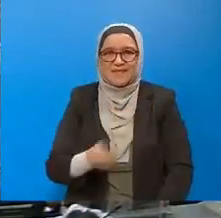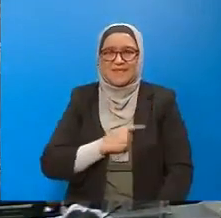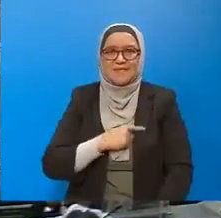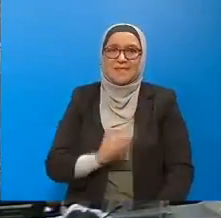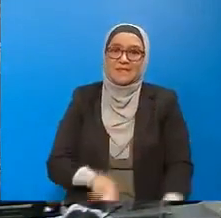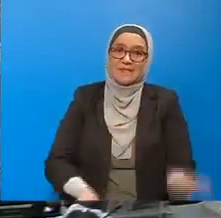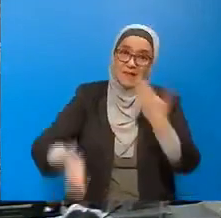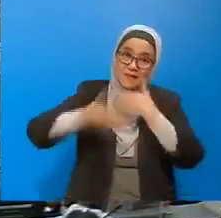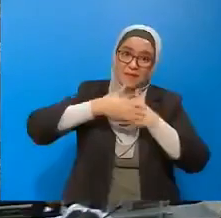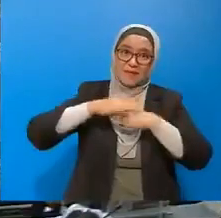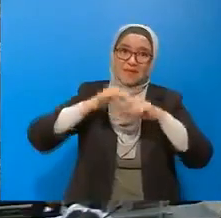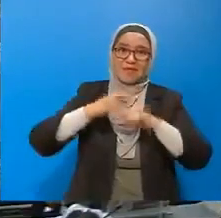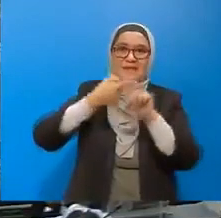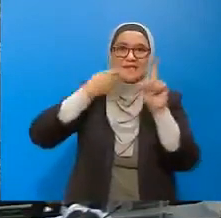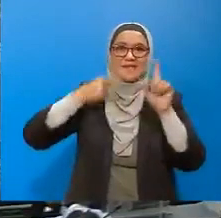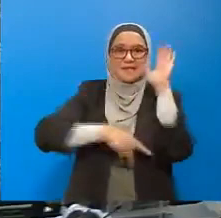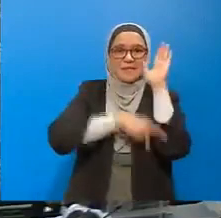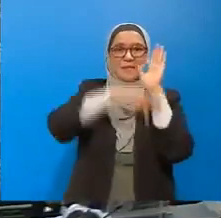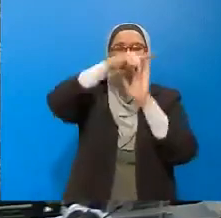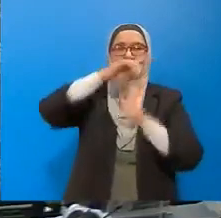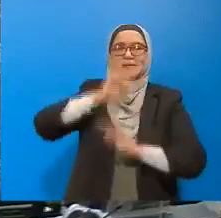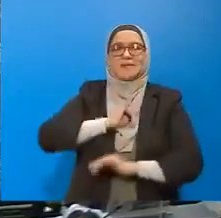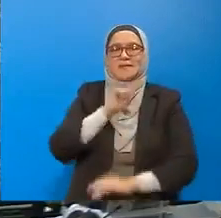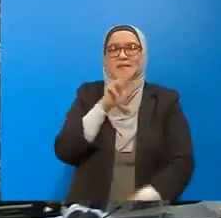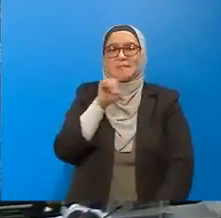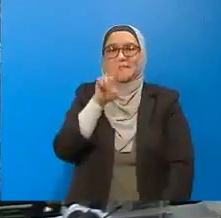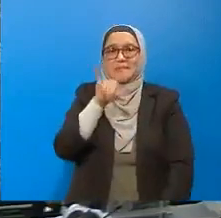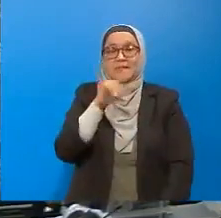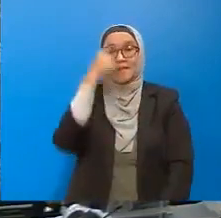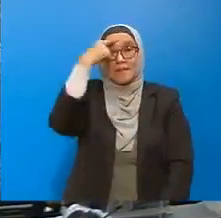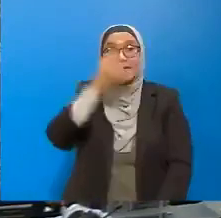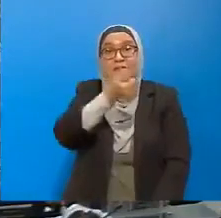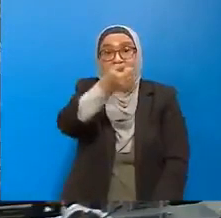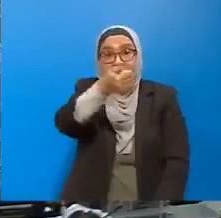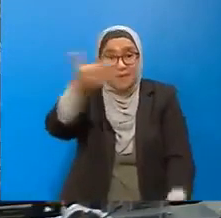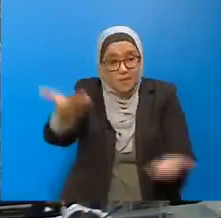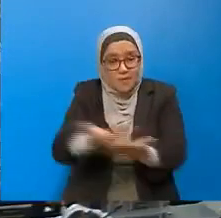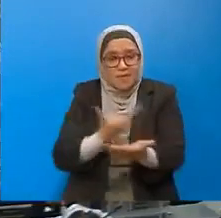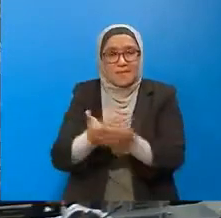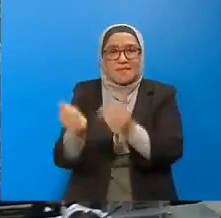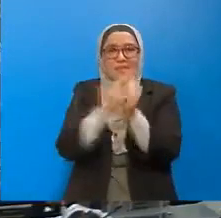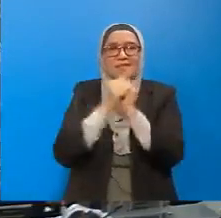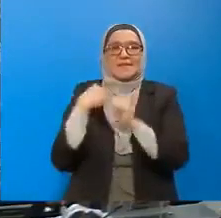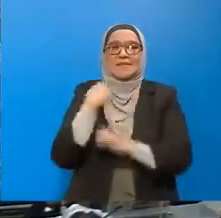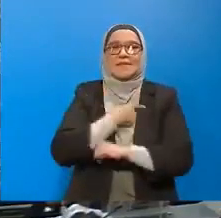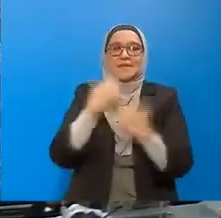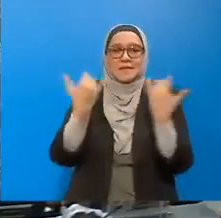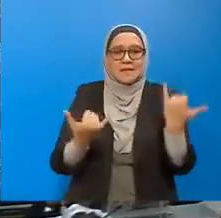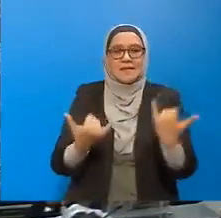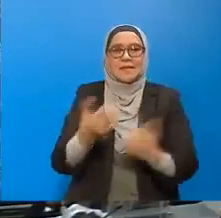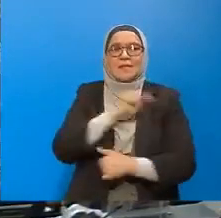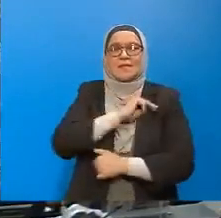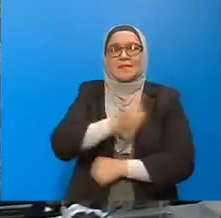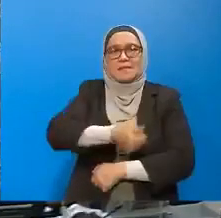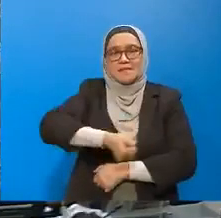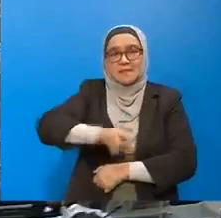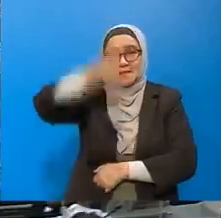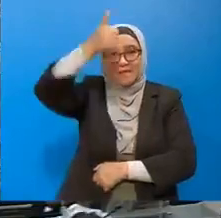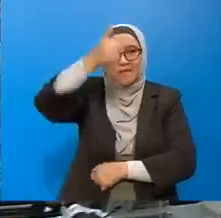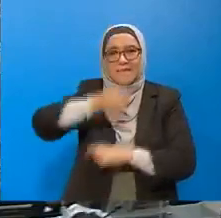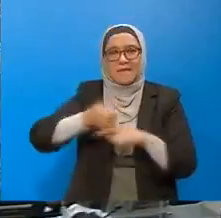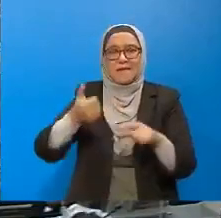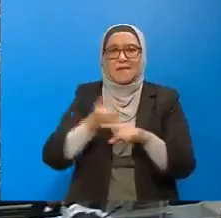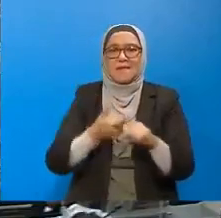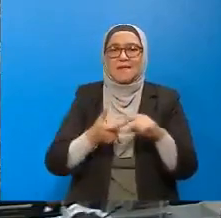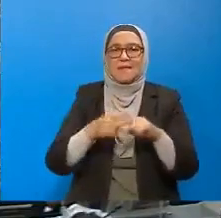telus dan mesra perniagaan atau business friendly government. Ini termasuklah usaha-usaha yang sedang